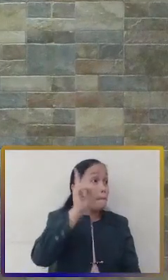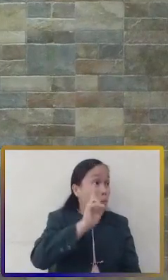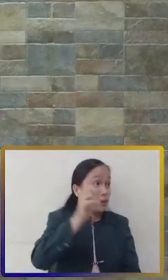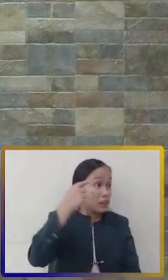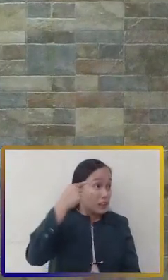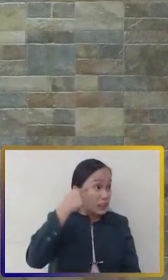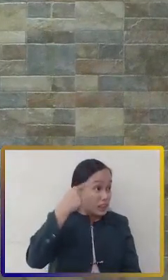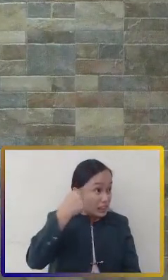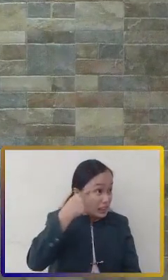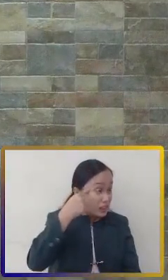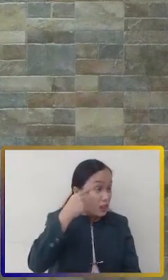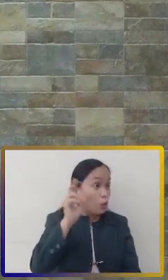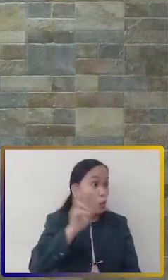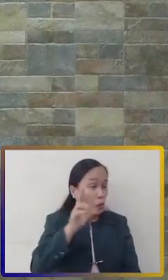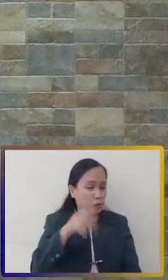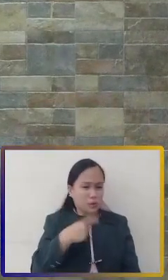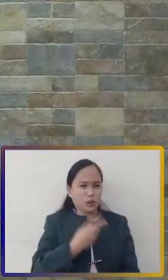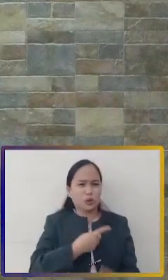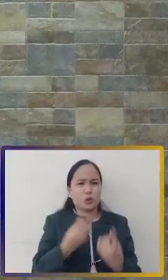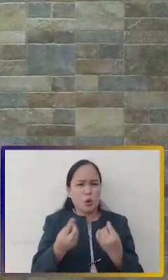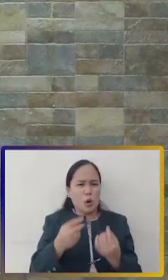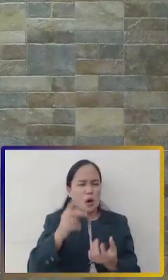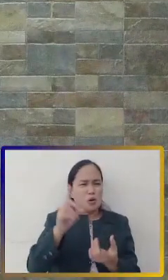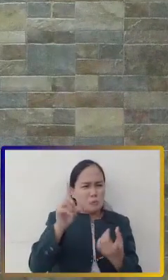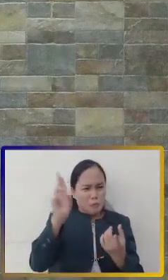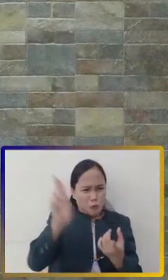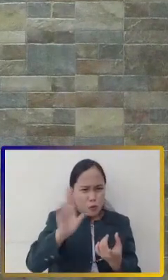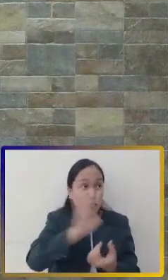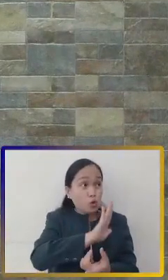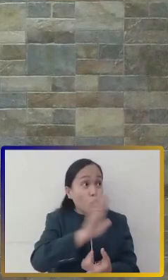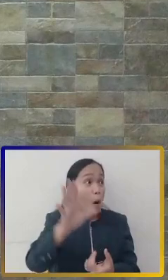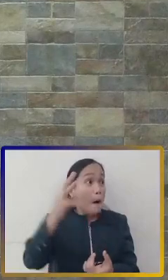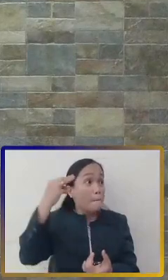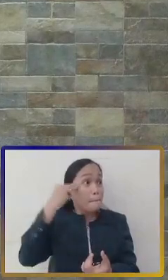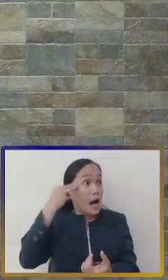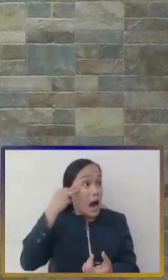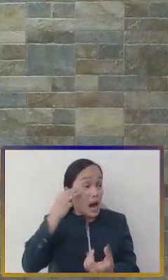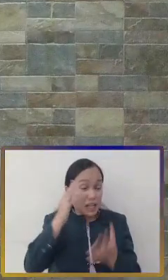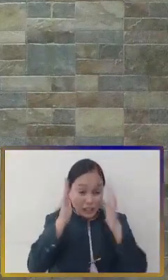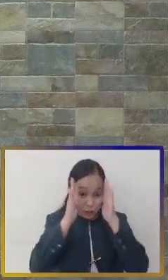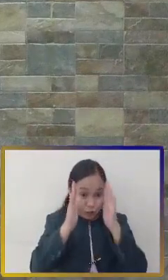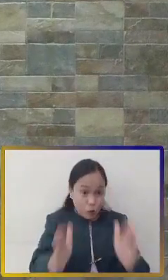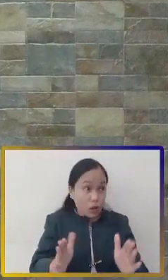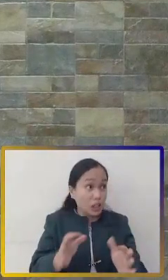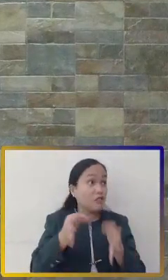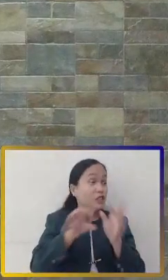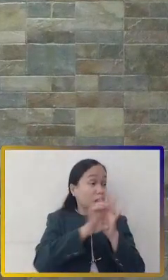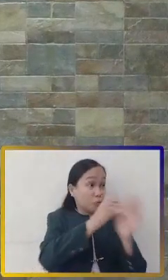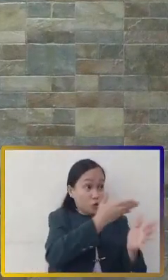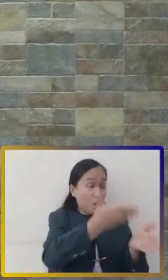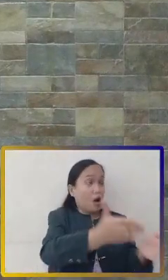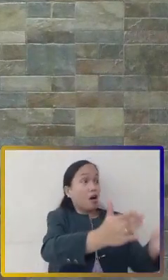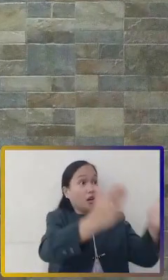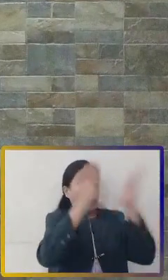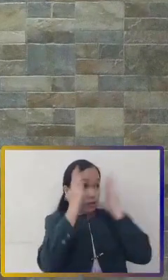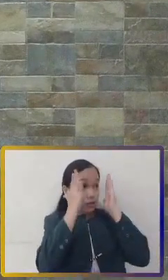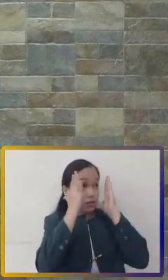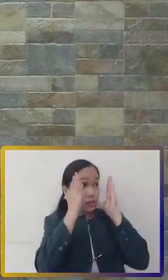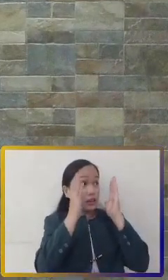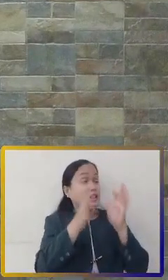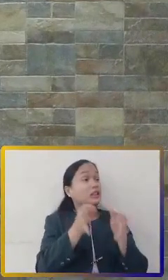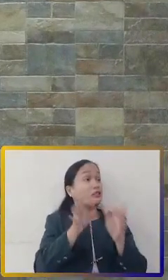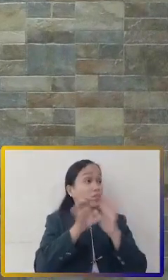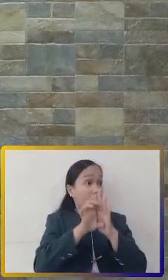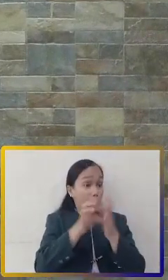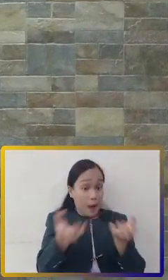It requires the performance of the mind. In other words, mga kapatid, pag nag-pay attention ka, like for example, sa classroom,